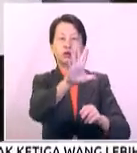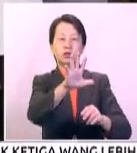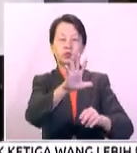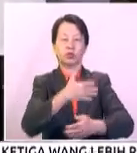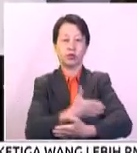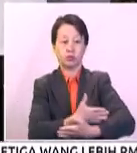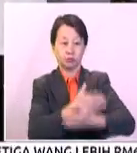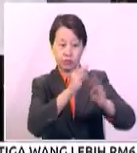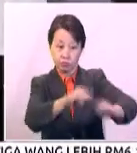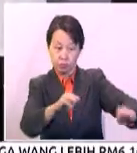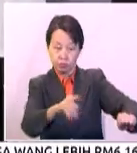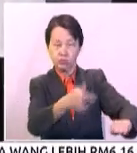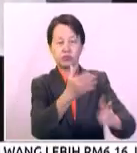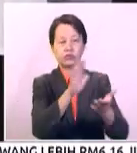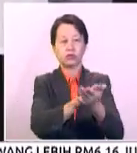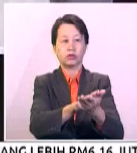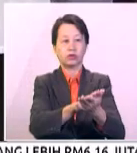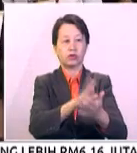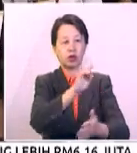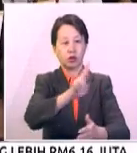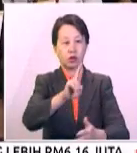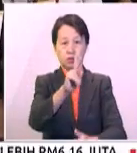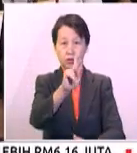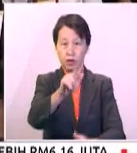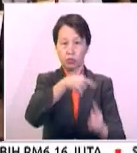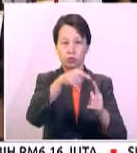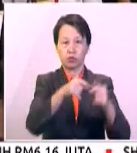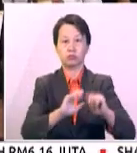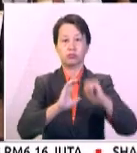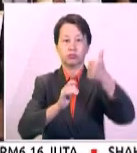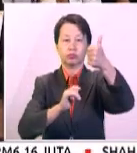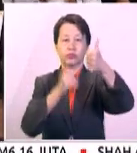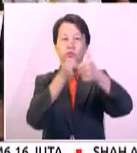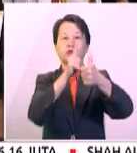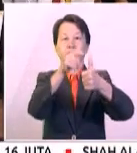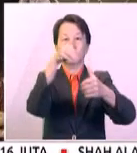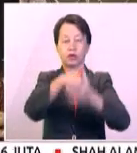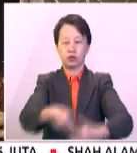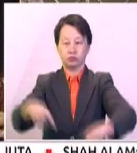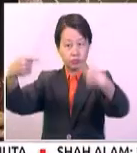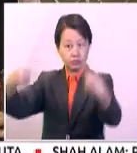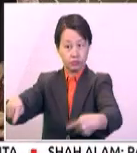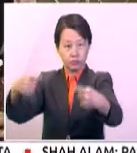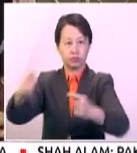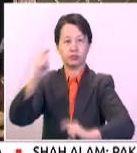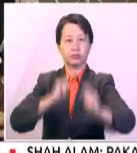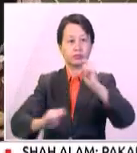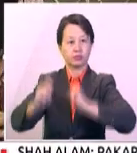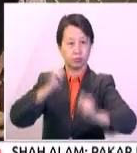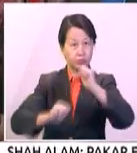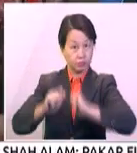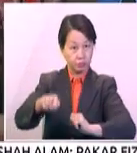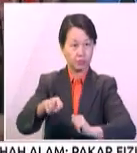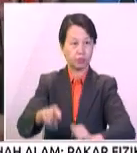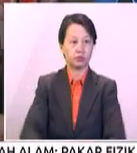anak muda dari sekolah menengah agama Kuala Lumpur apabila muncul juara dalam pertandingan ini pertandingan ini juga merupakan